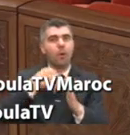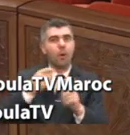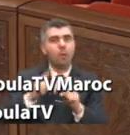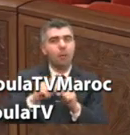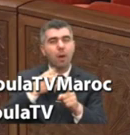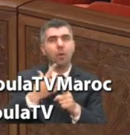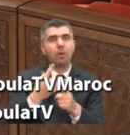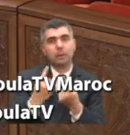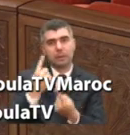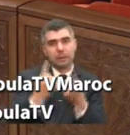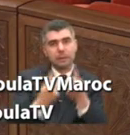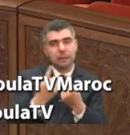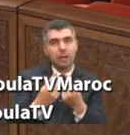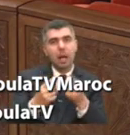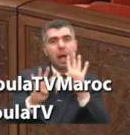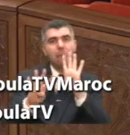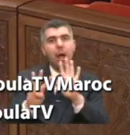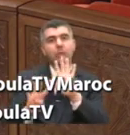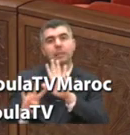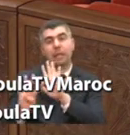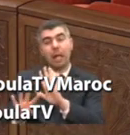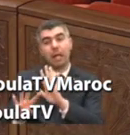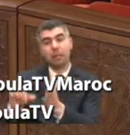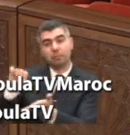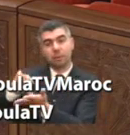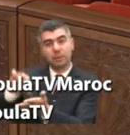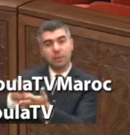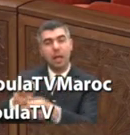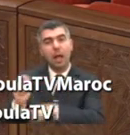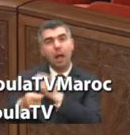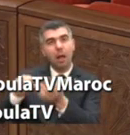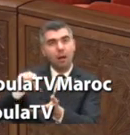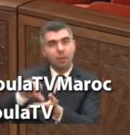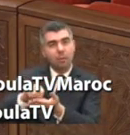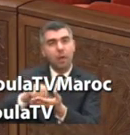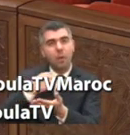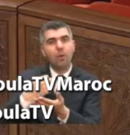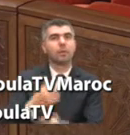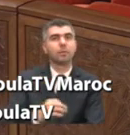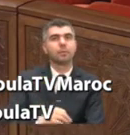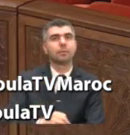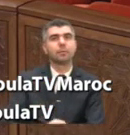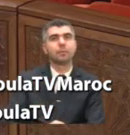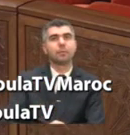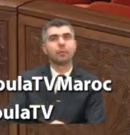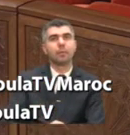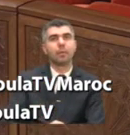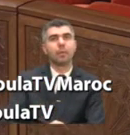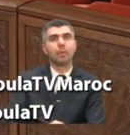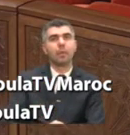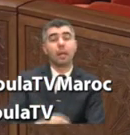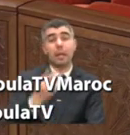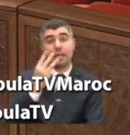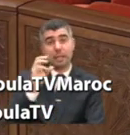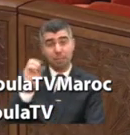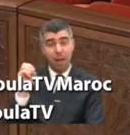اللي هي غالبيتها اليوم 94 كاينين في المراكز يعني قرويه، دوائر اللي عندها طابع قروي. لا قلت هاد 300 راه